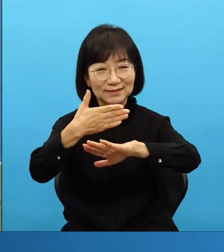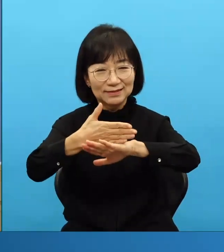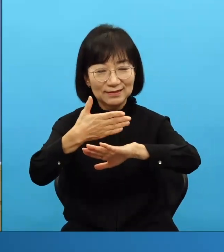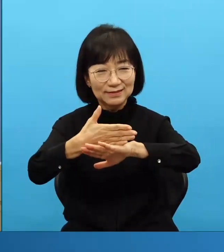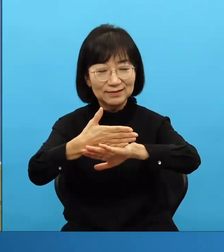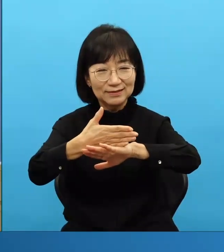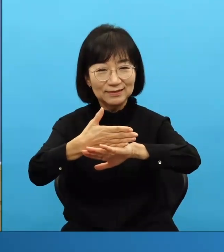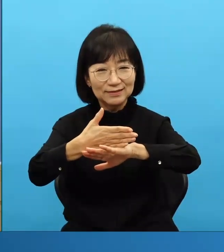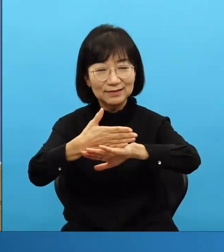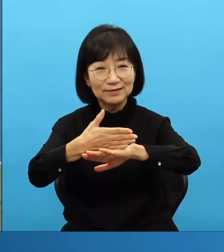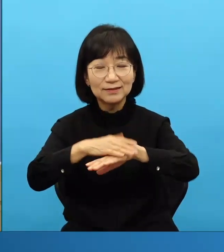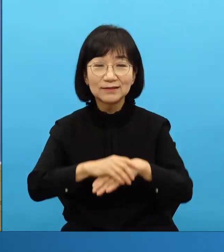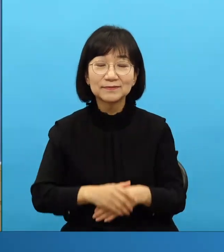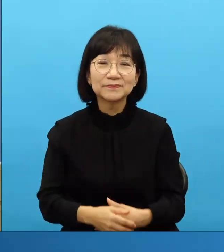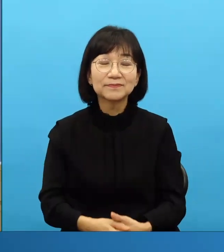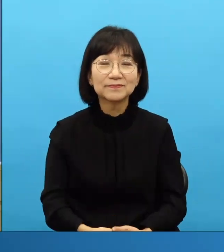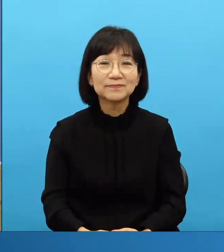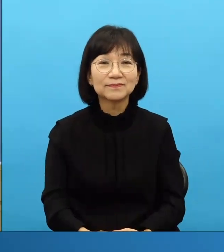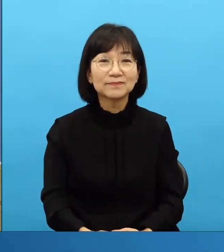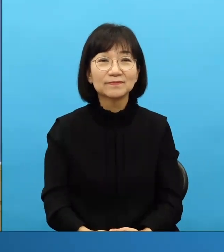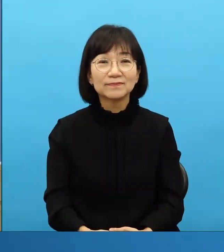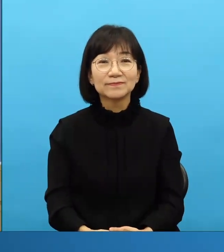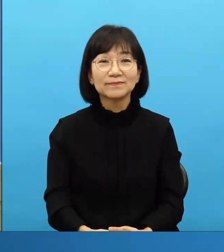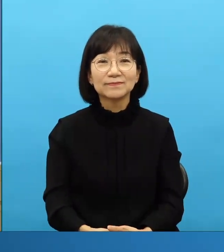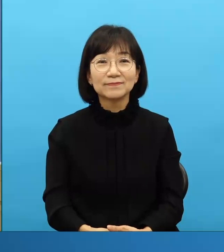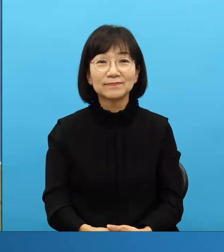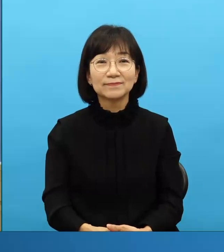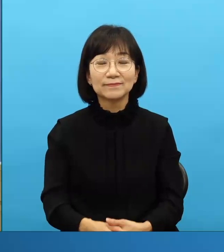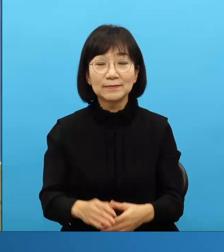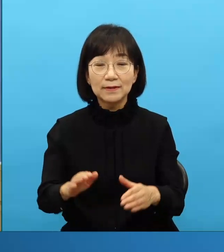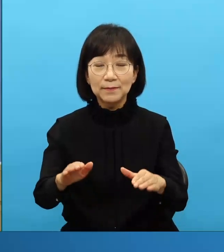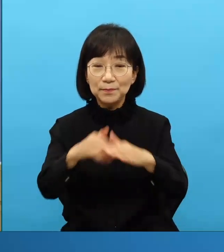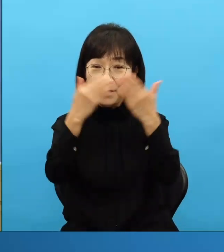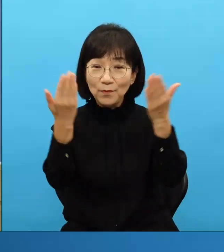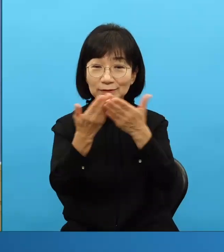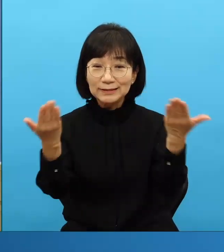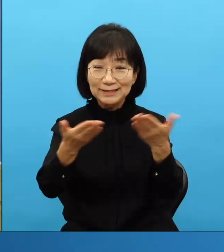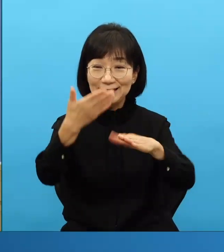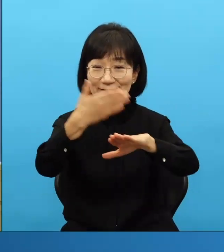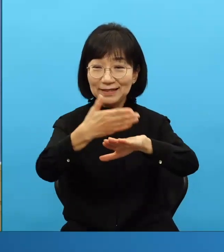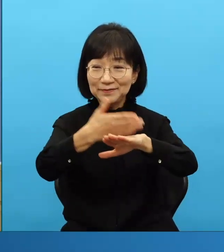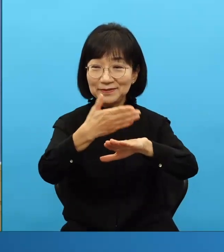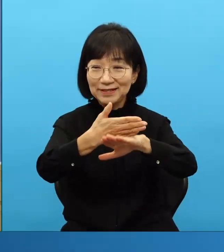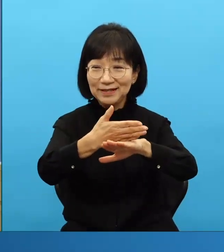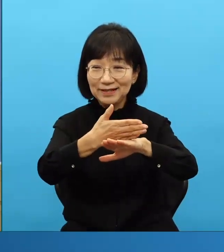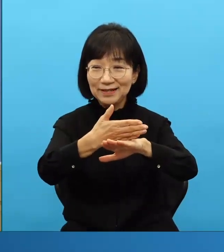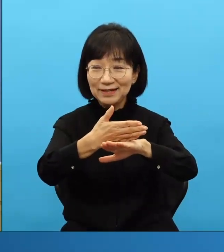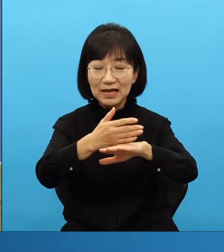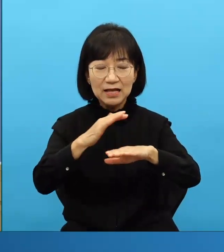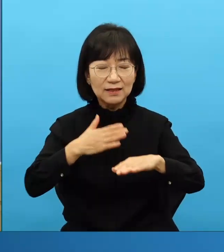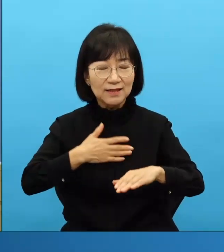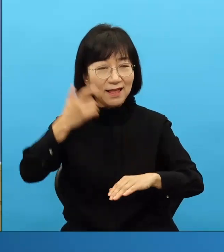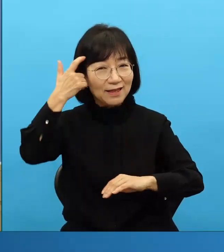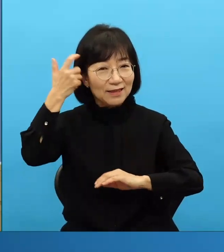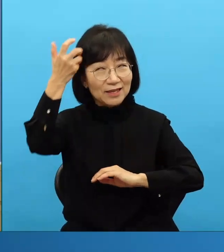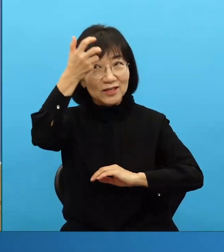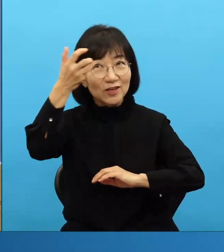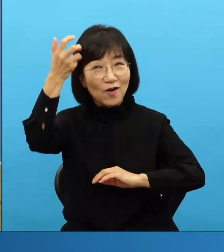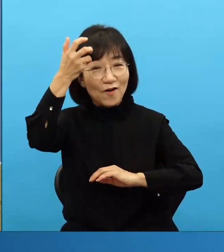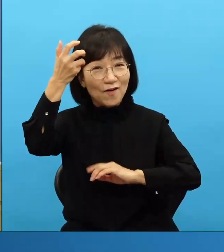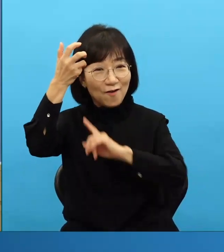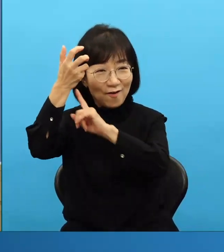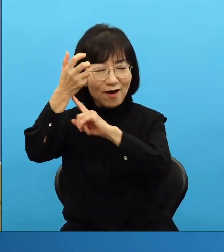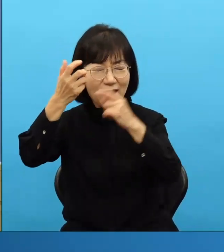all circumstances. 여러분, 범사에 감사하는 나의 영적 상태를 우리는 유지할 수 있어야 돼요. We have to be able to maintain the spiritual